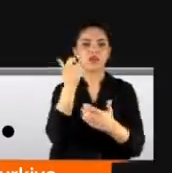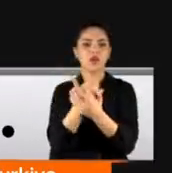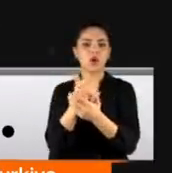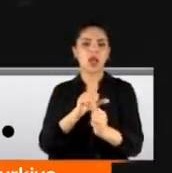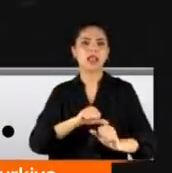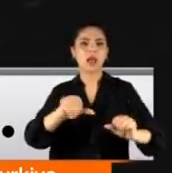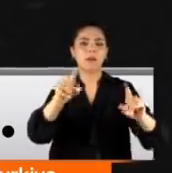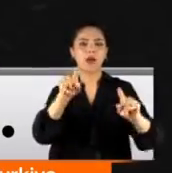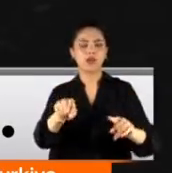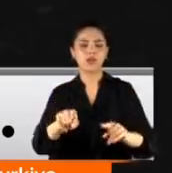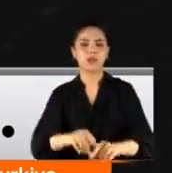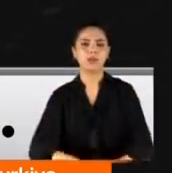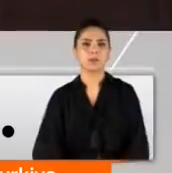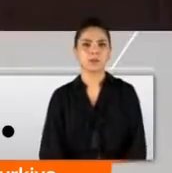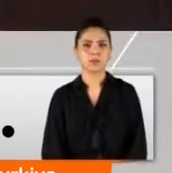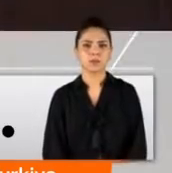sıra.